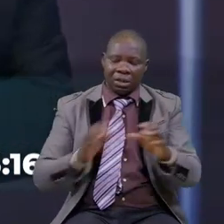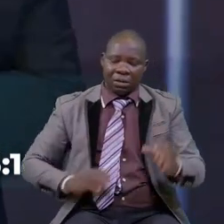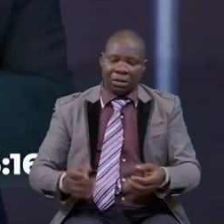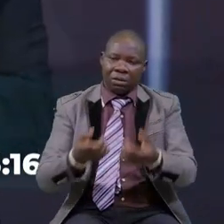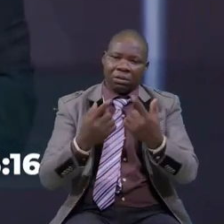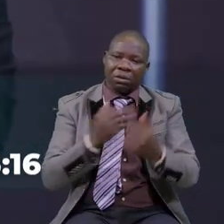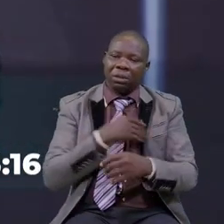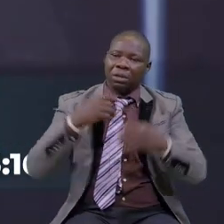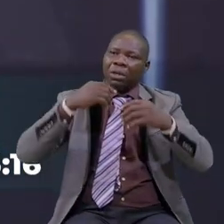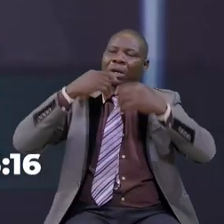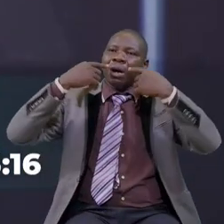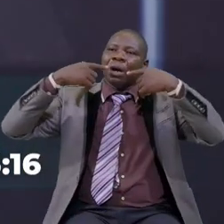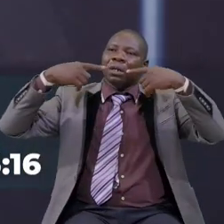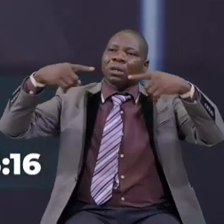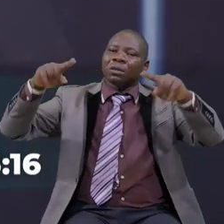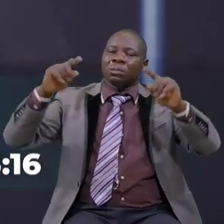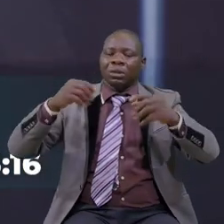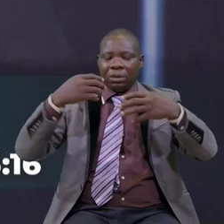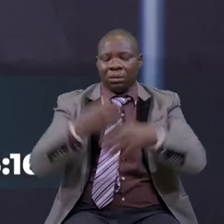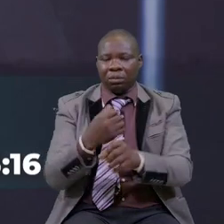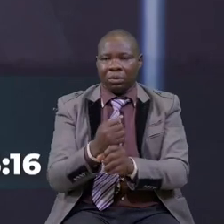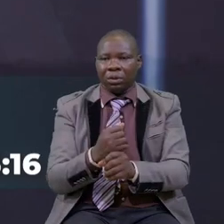Et l'annonce est faite. Et voici,